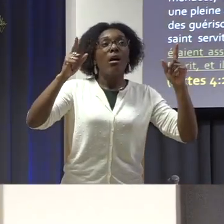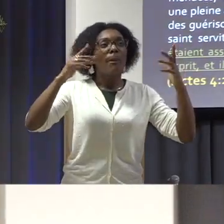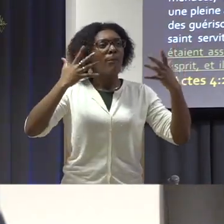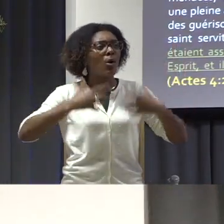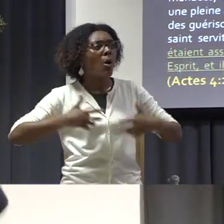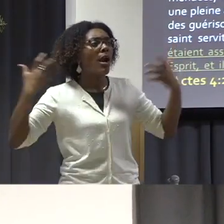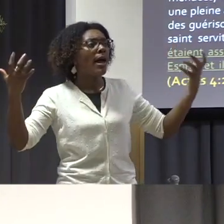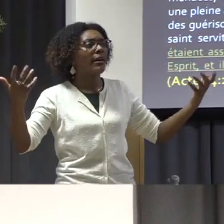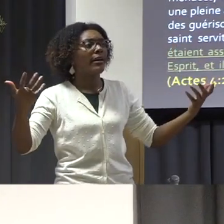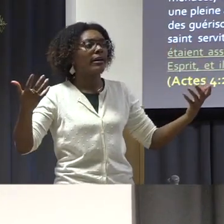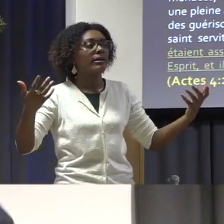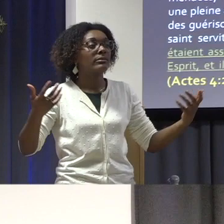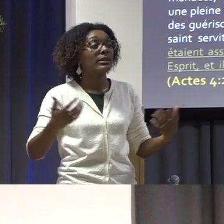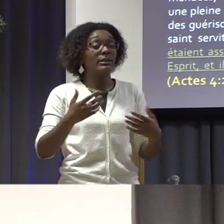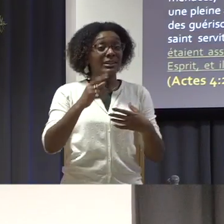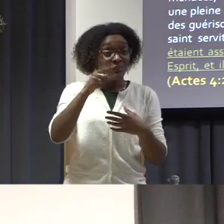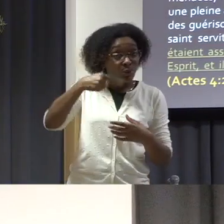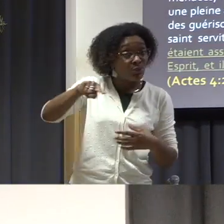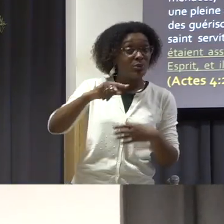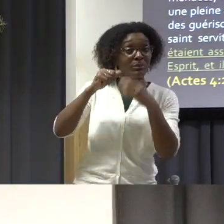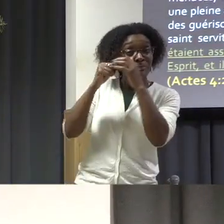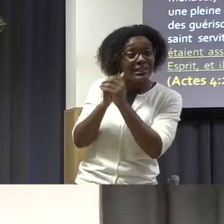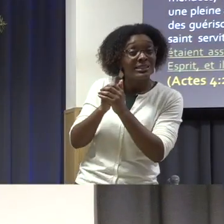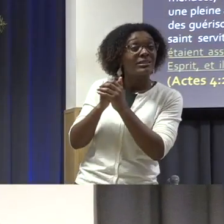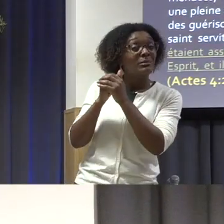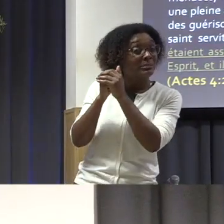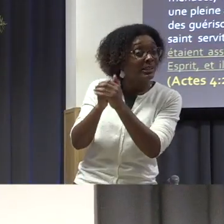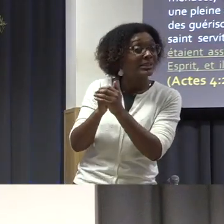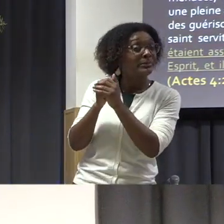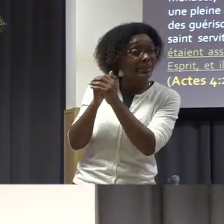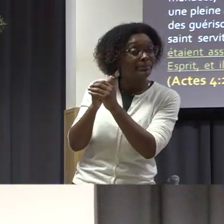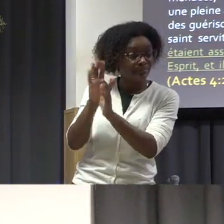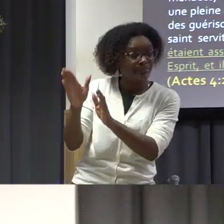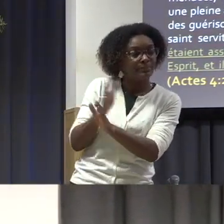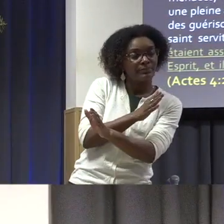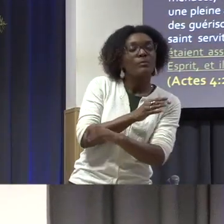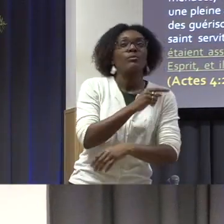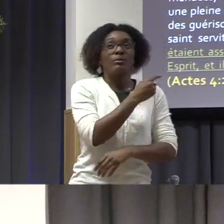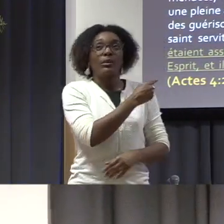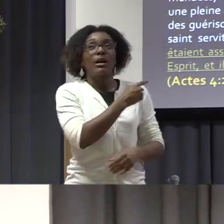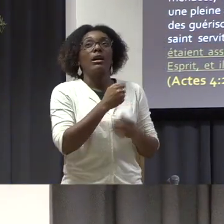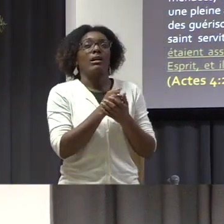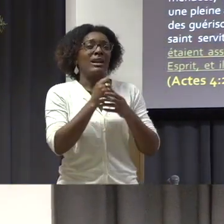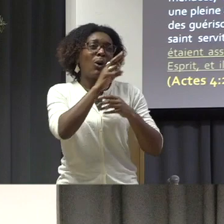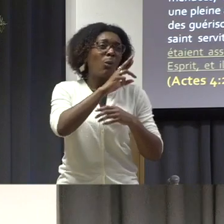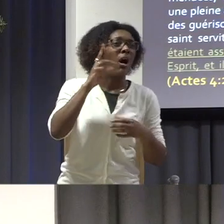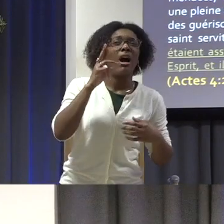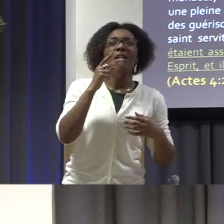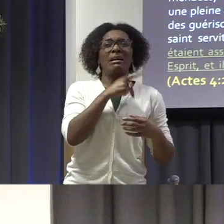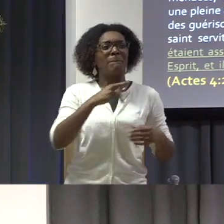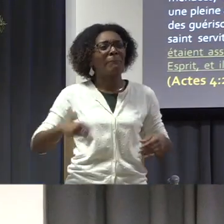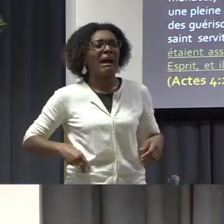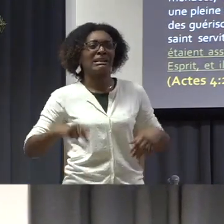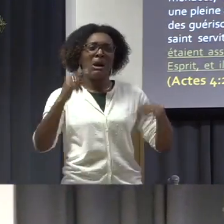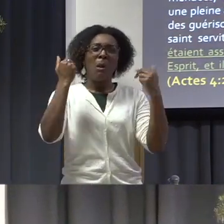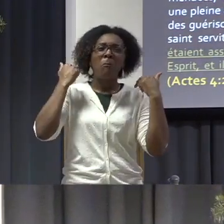parle à dieu et les princes se sont ligués contre le seigneur et contre soi en effet contre